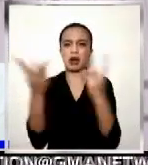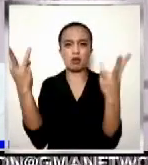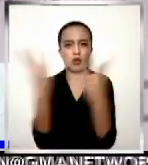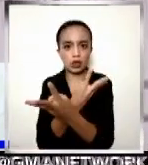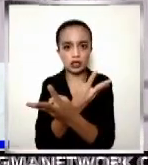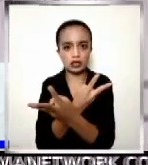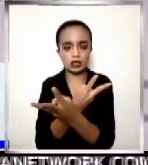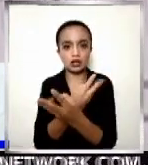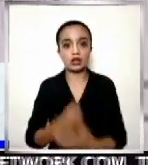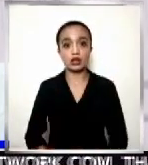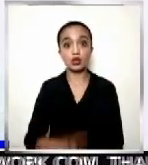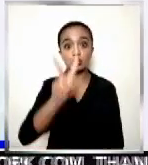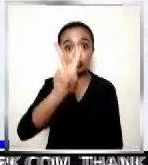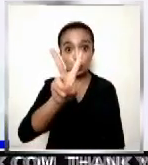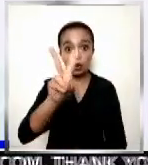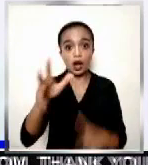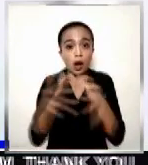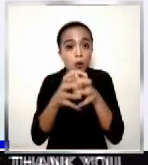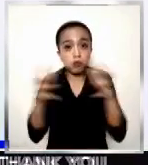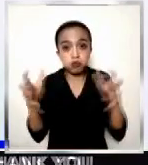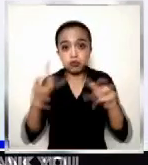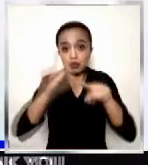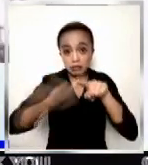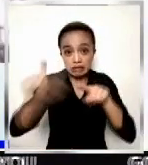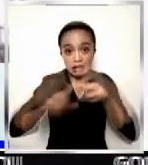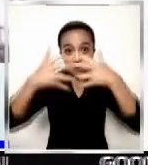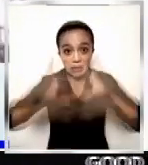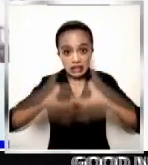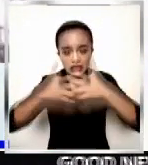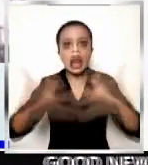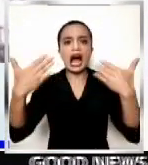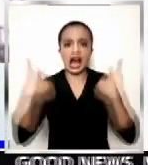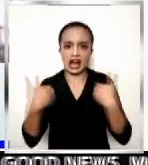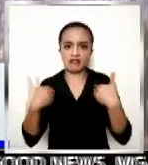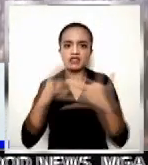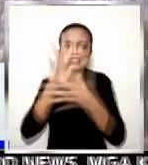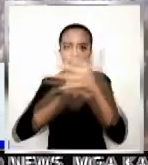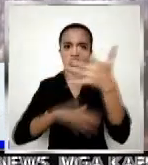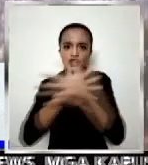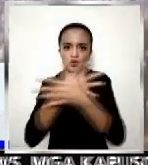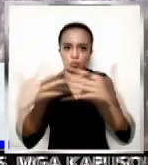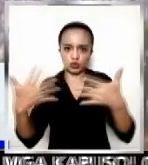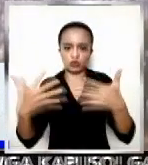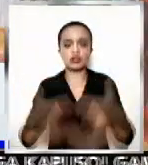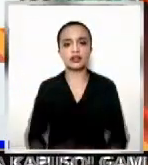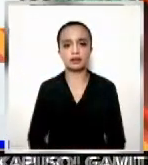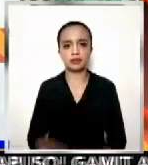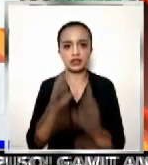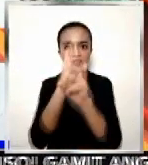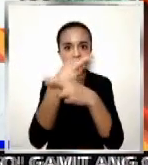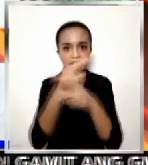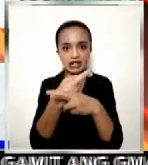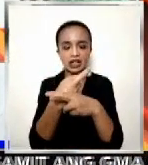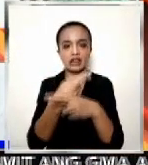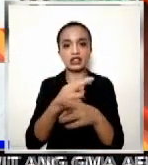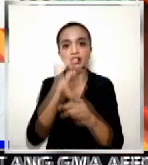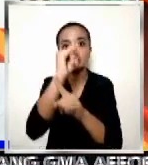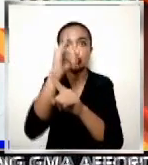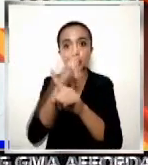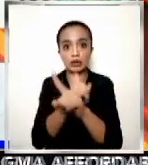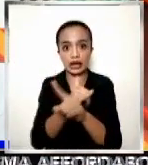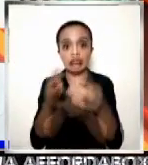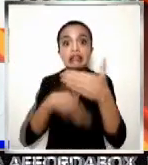pang planta, kaya posible ang red alert sa Luzon sa susunod na linggo at halos buong buwan ng Hulyo. We just extended our